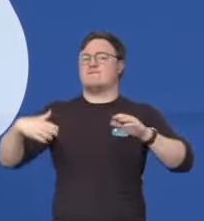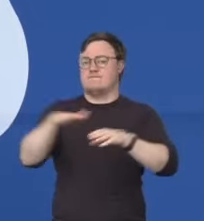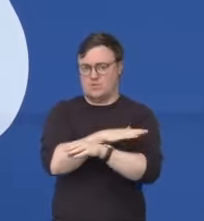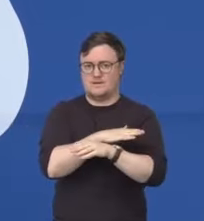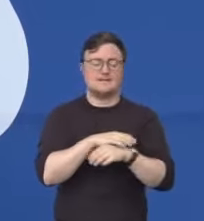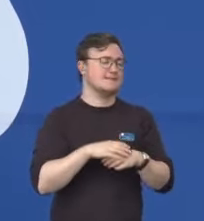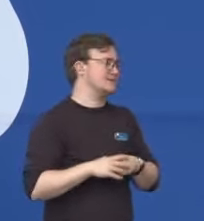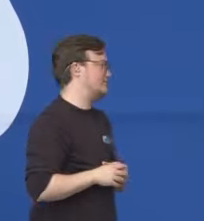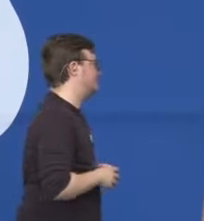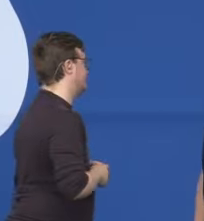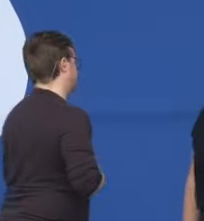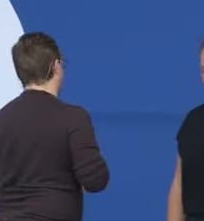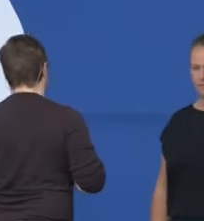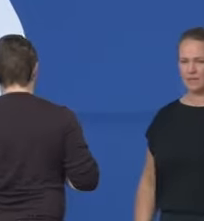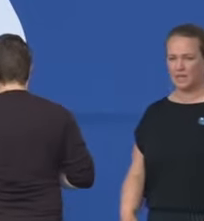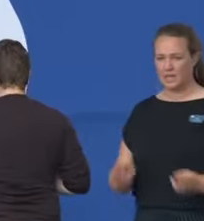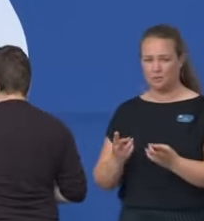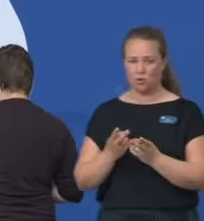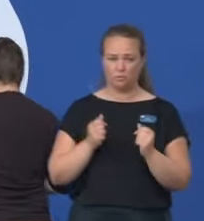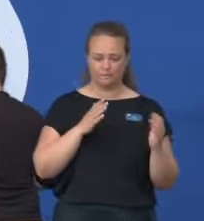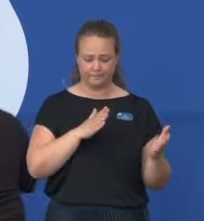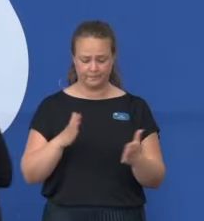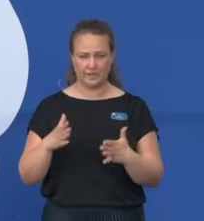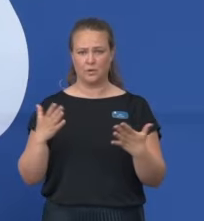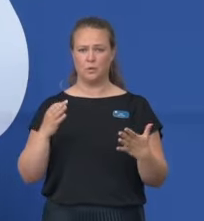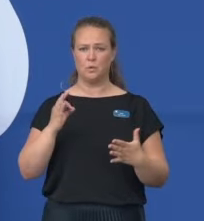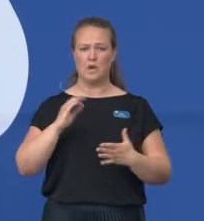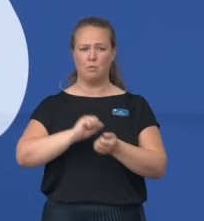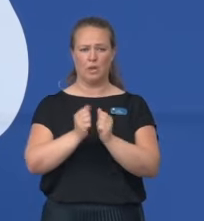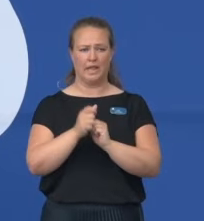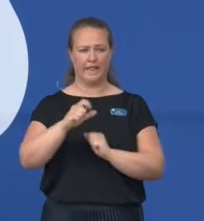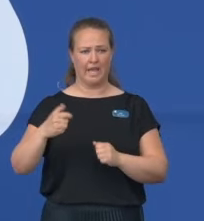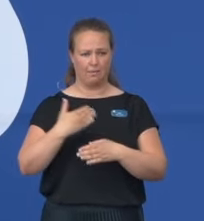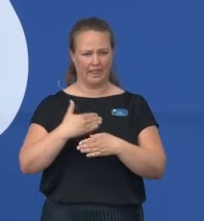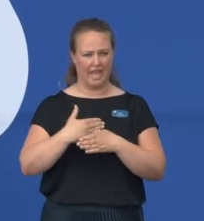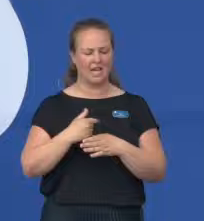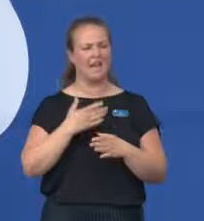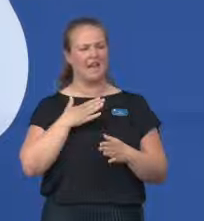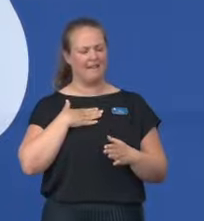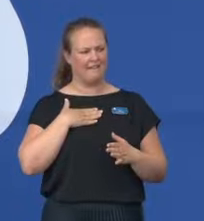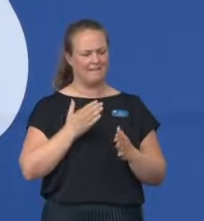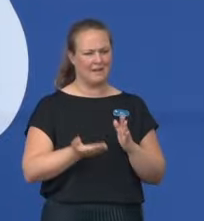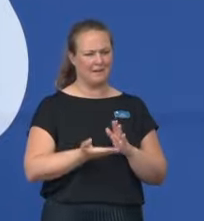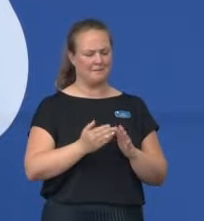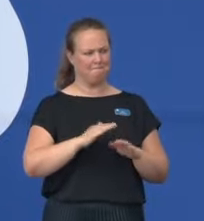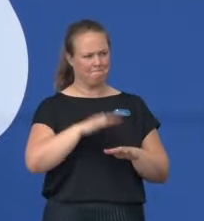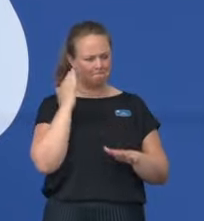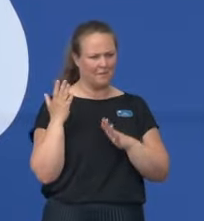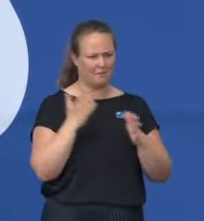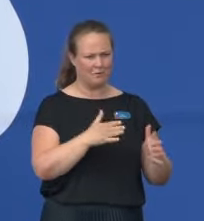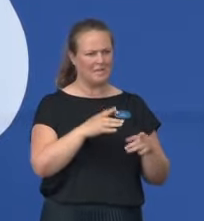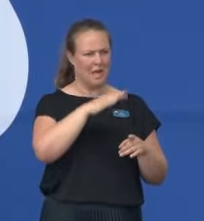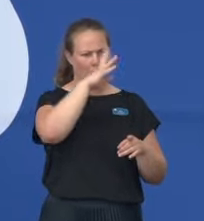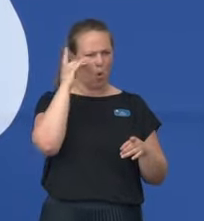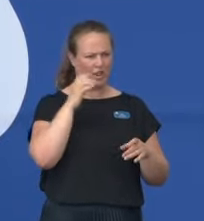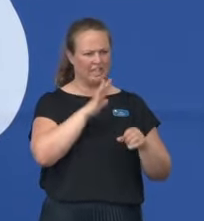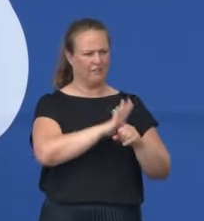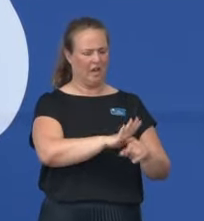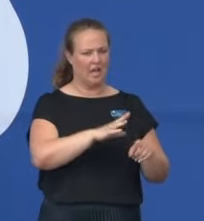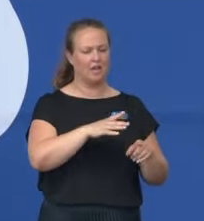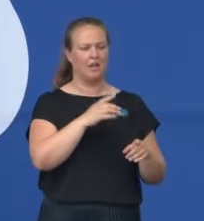hur politiker beter sig. Jag vill följa på det här med åldersföraktet som förekom alldeles nyss. Att det är nämligen så, någon var inne på att kandidaterna är mellan 60